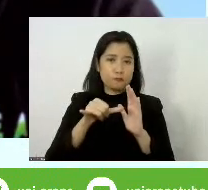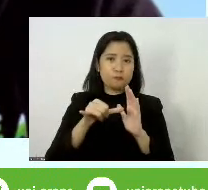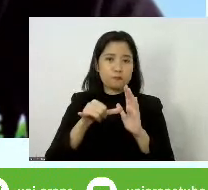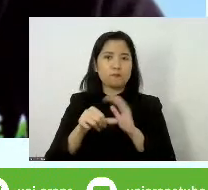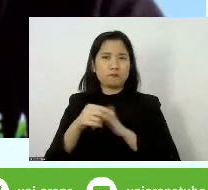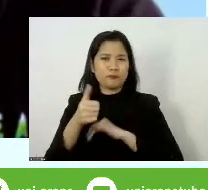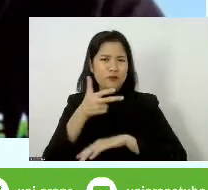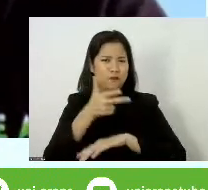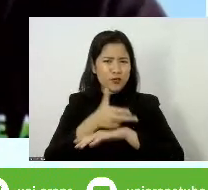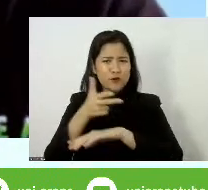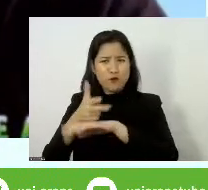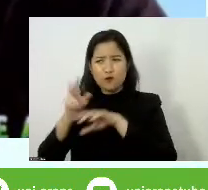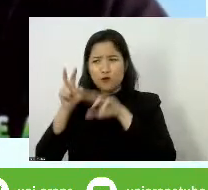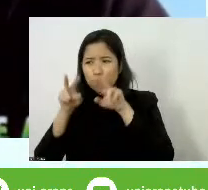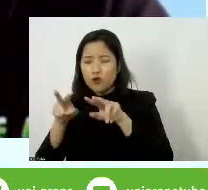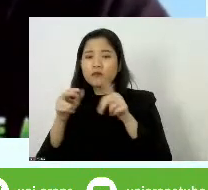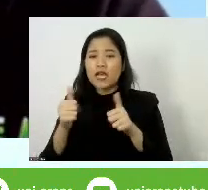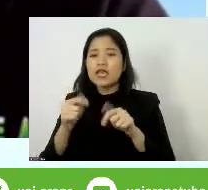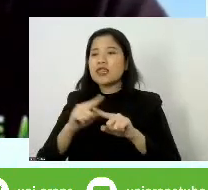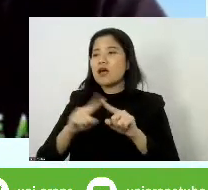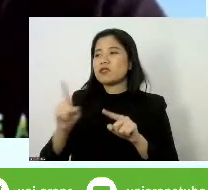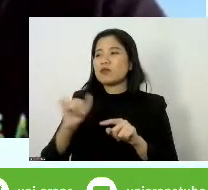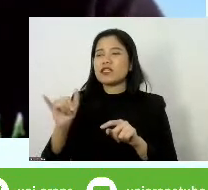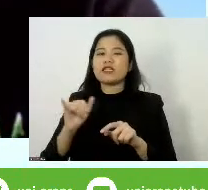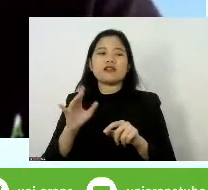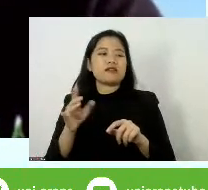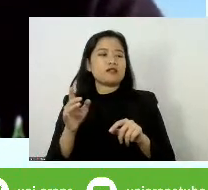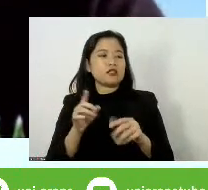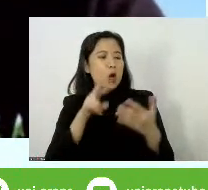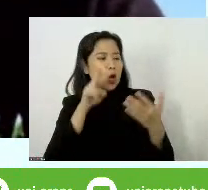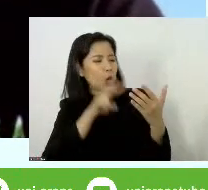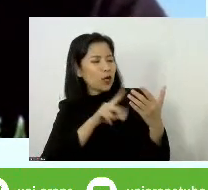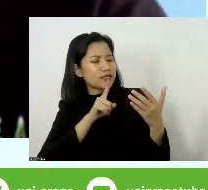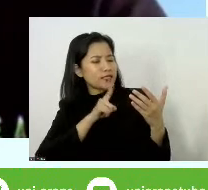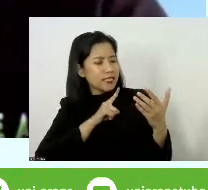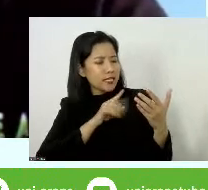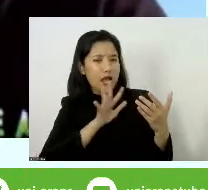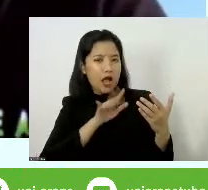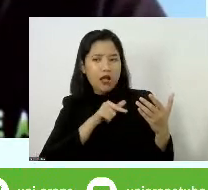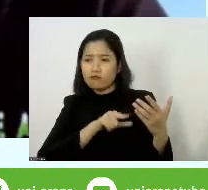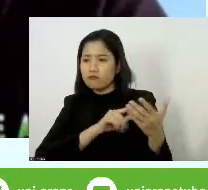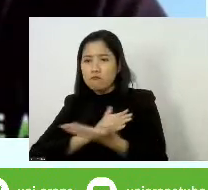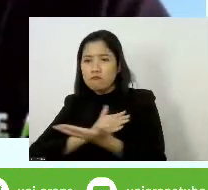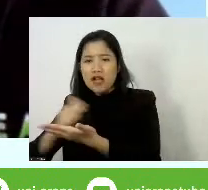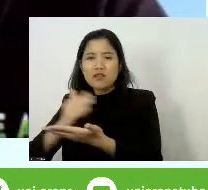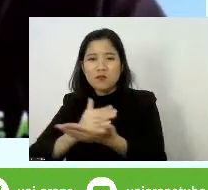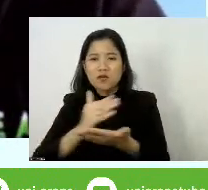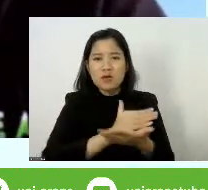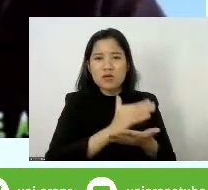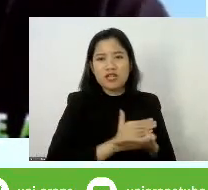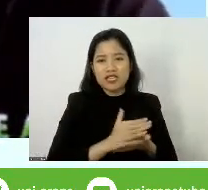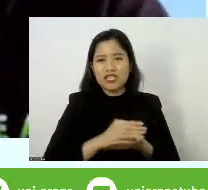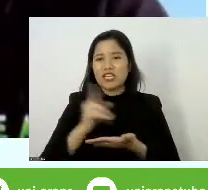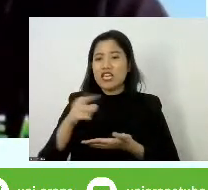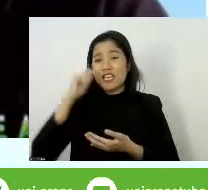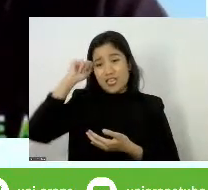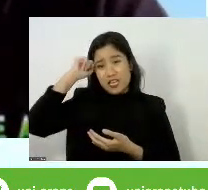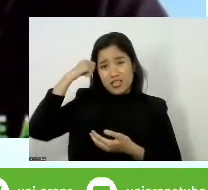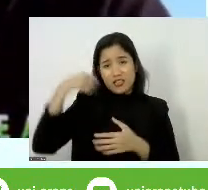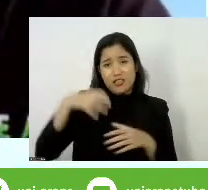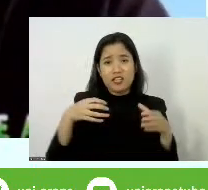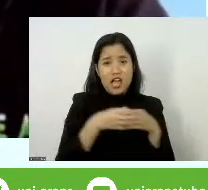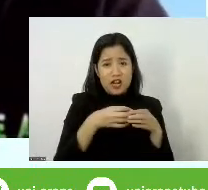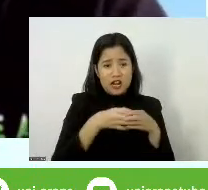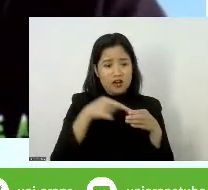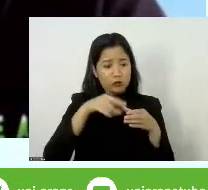tonton tapi jangan dipendam sendiri jadi disebarluaskan kita sharing lagi ingat kita harus memperluas lingkaran kita yang di sini